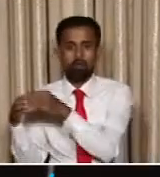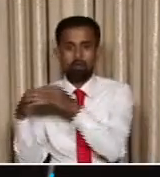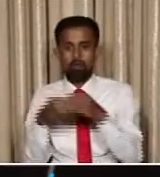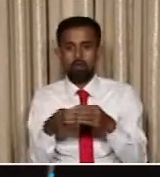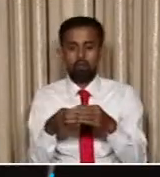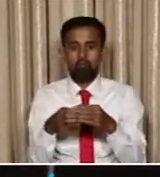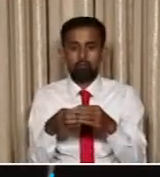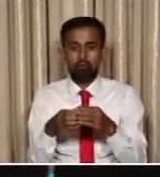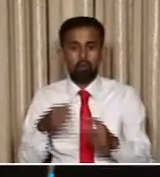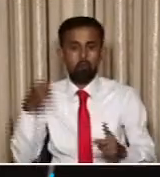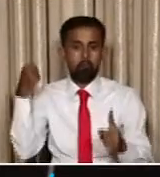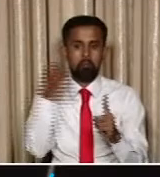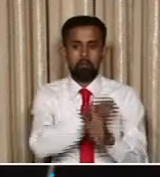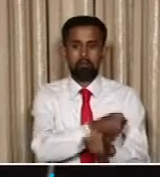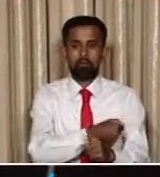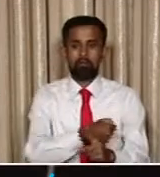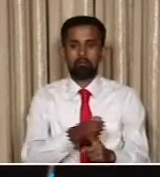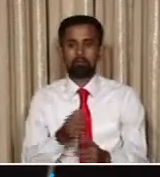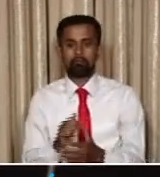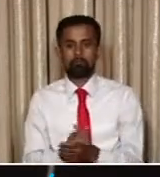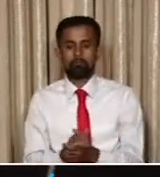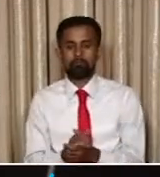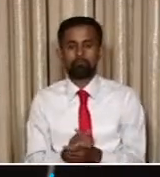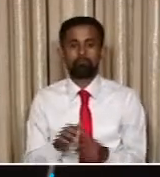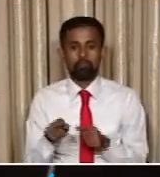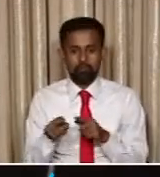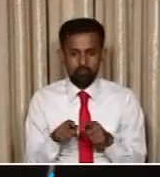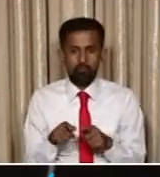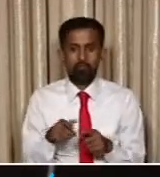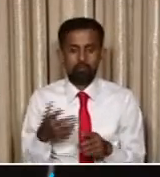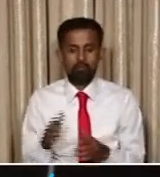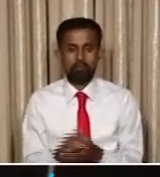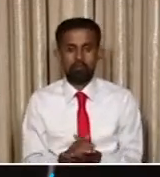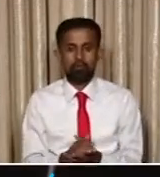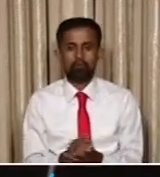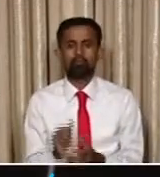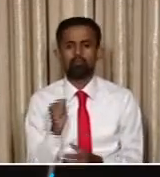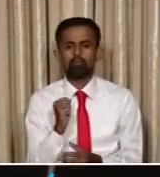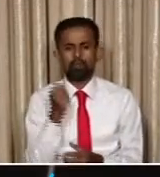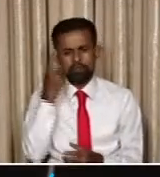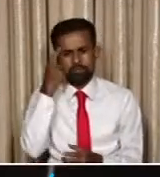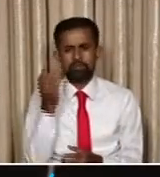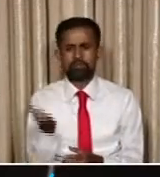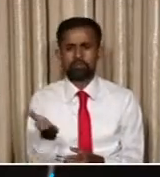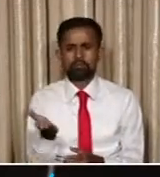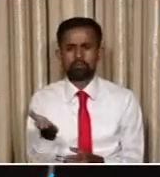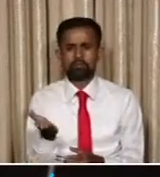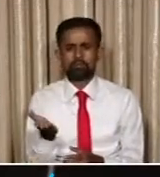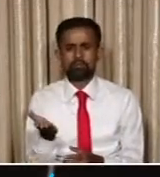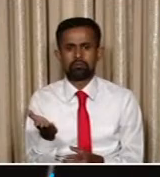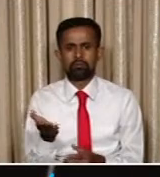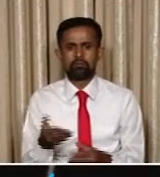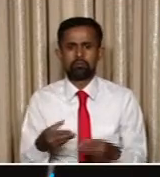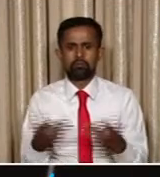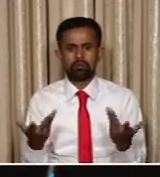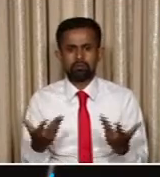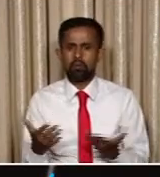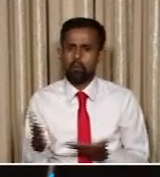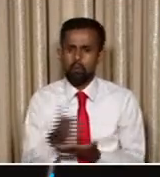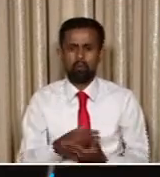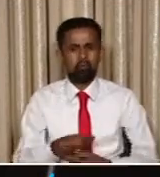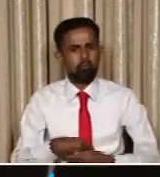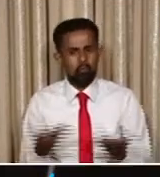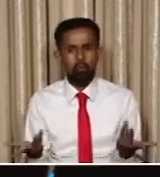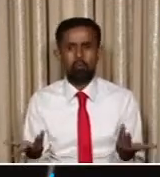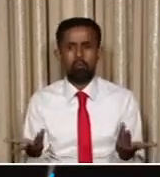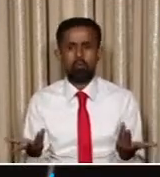පැනලා ඒගොල්ලන්ට ගහනවා ඒ වගේ තත්ත්වයක් තියෙන මේ රටේ මොකද්ද මේ මානසිකත්වය අපේ නැති වෙන්නේ ඔක්කොටම